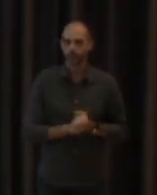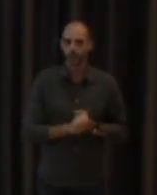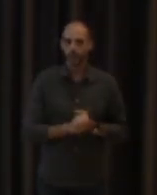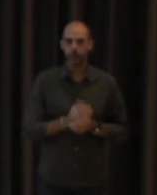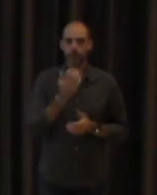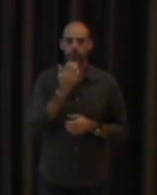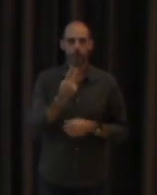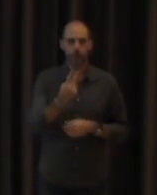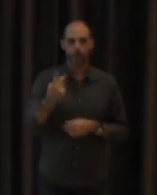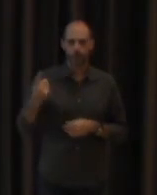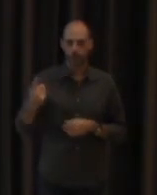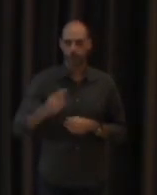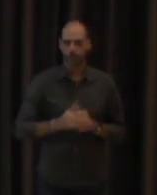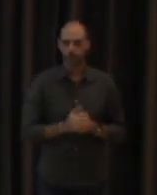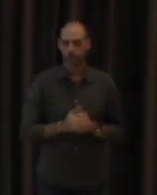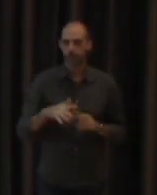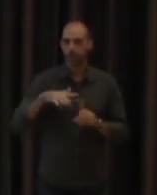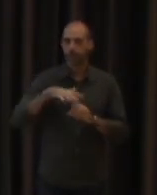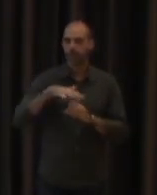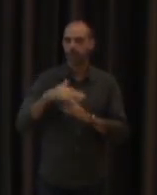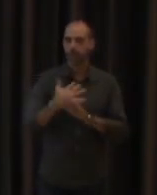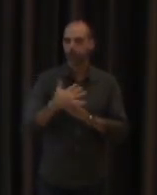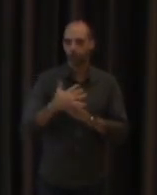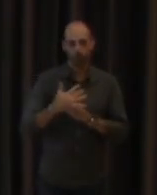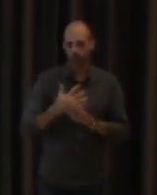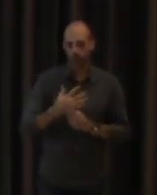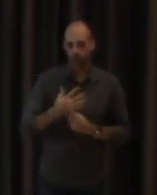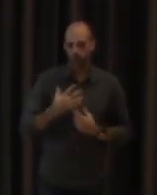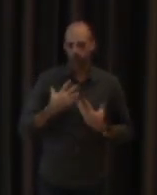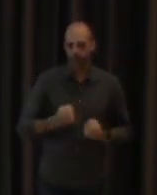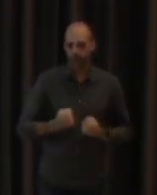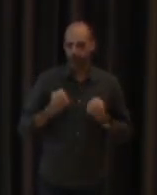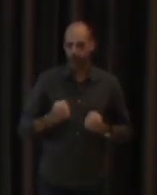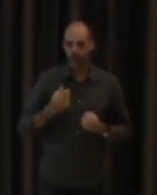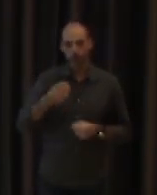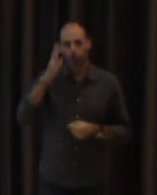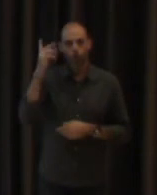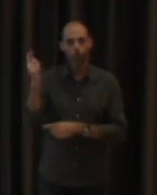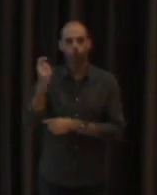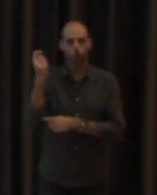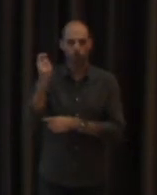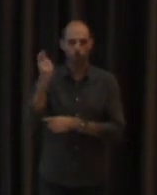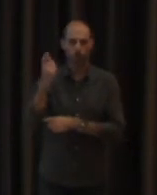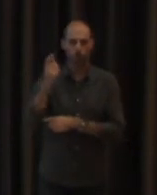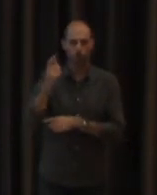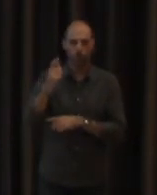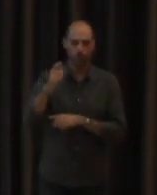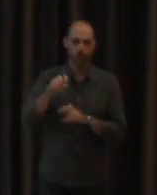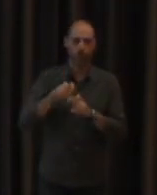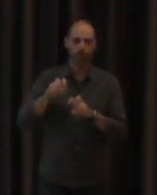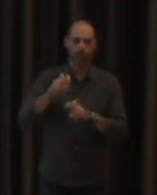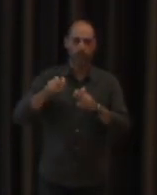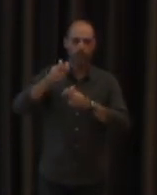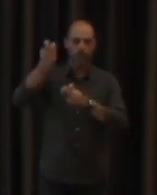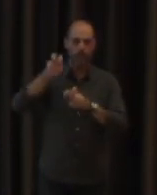21. La situació és dramàtica. Un bomber dalt d'una escala, imagineu-vos-el, telescòpica, que